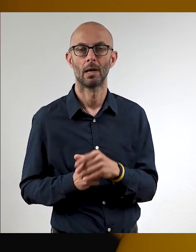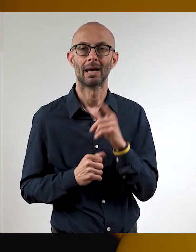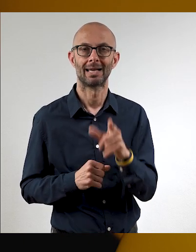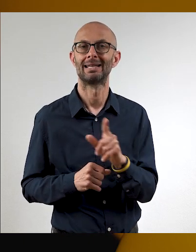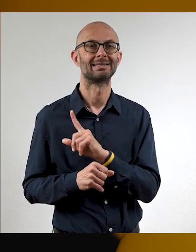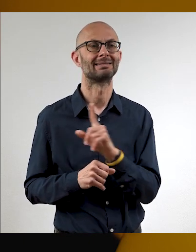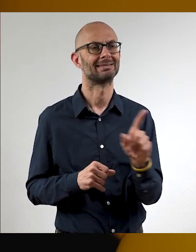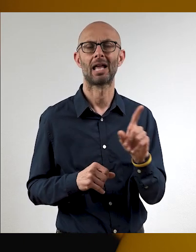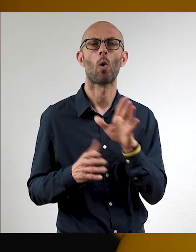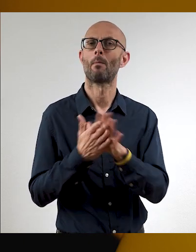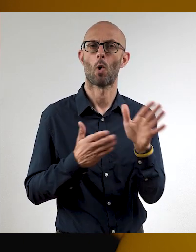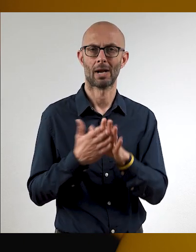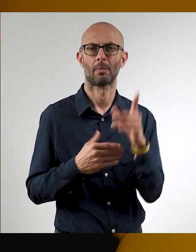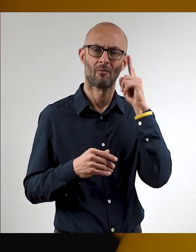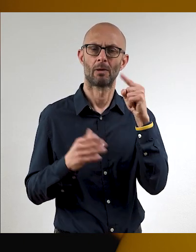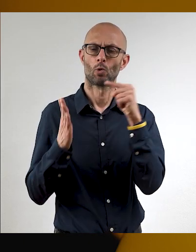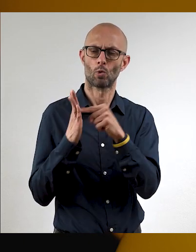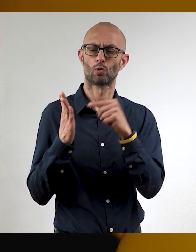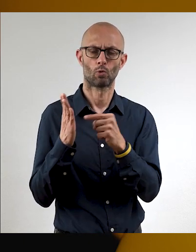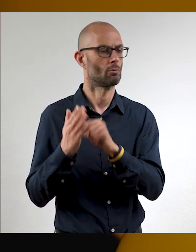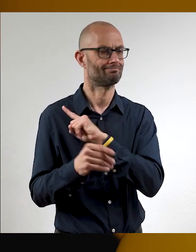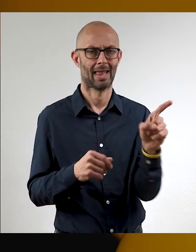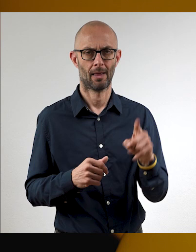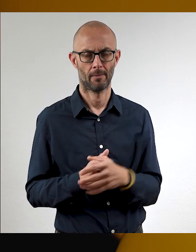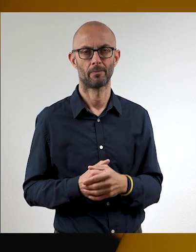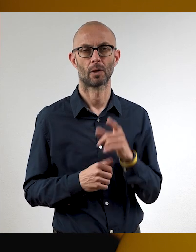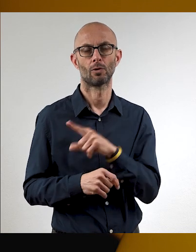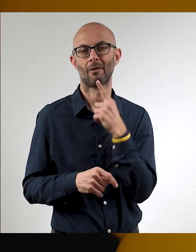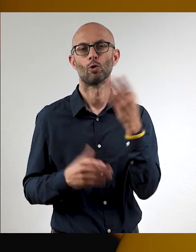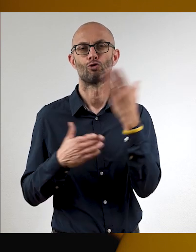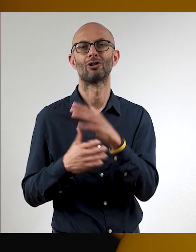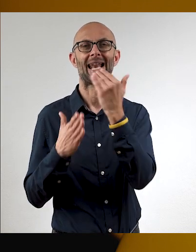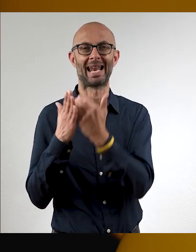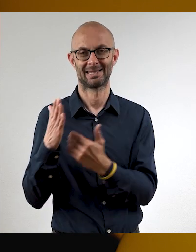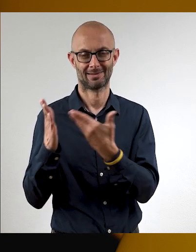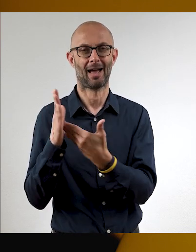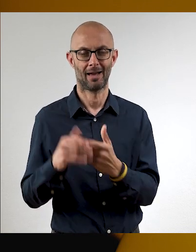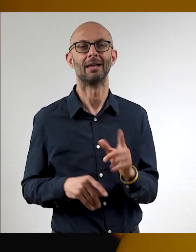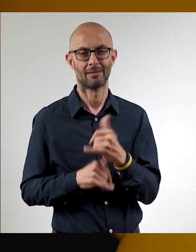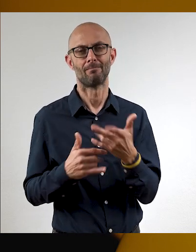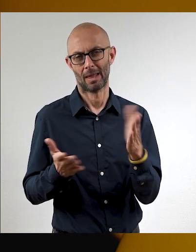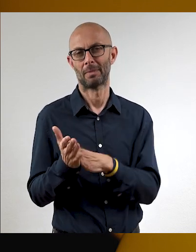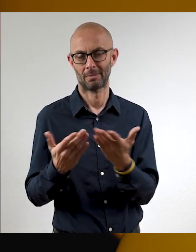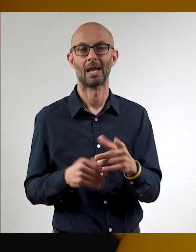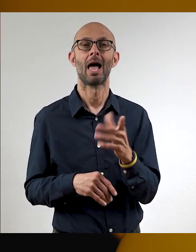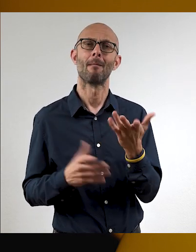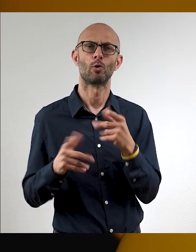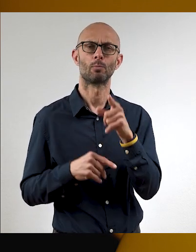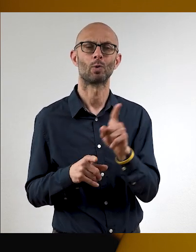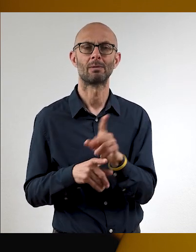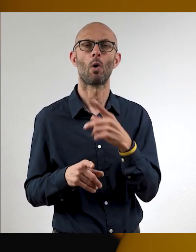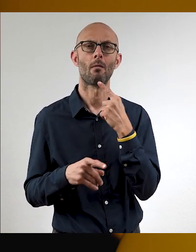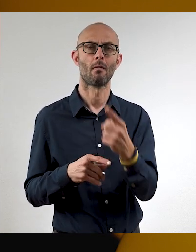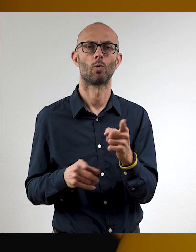Ki se ne dotikamo. Ne vemo, to ne pride v poštev. To je črna lista. Recimo. Ja. Ne? Mogoče bi tukaj